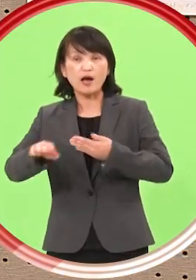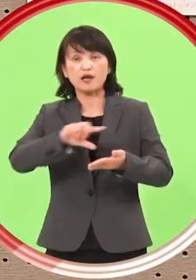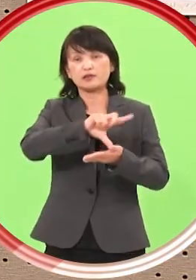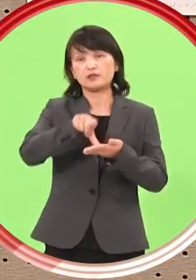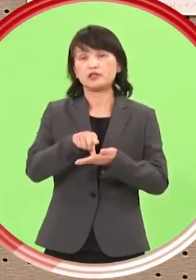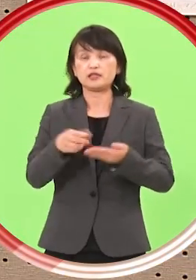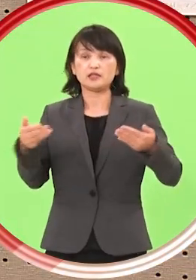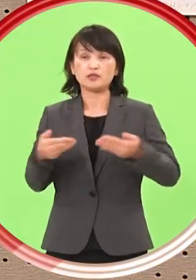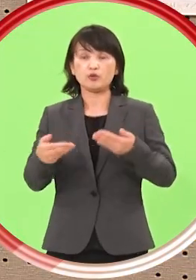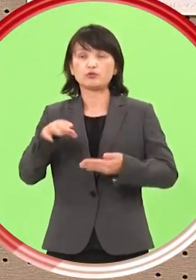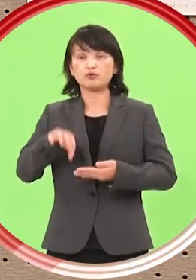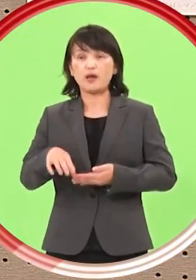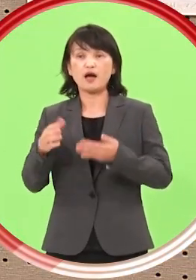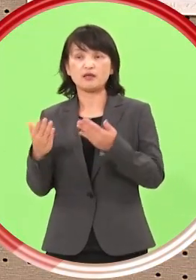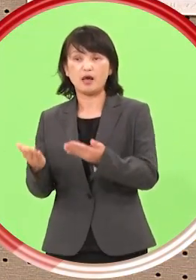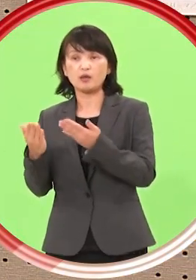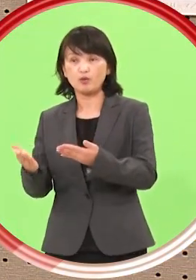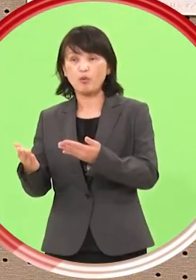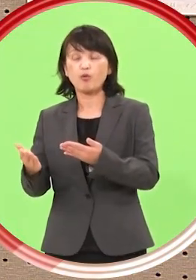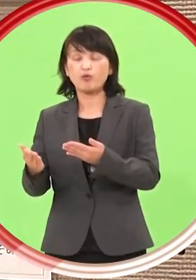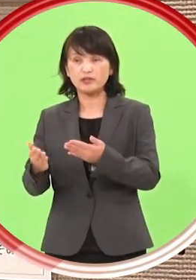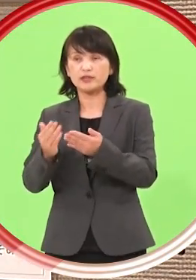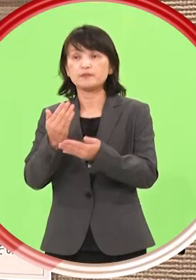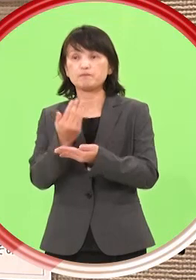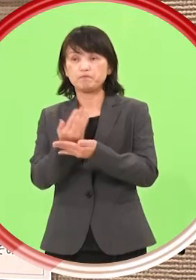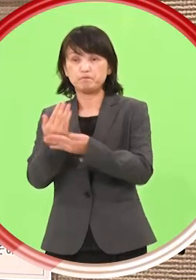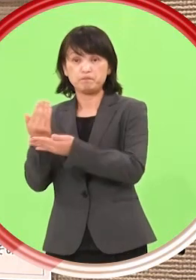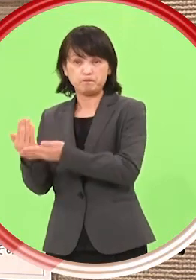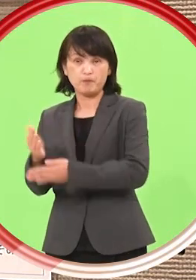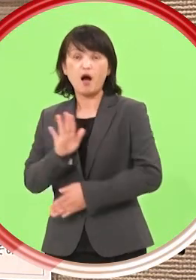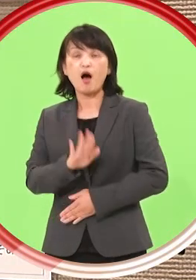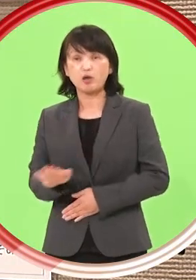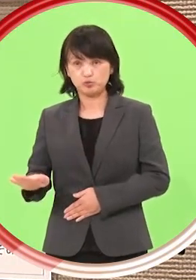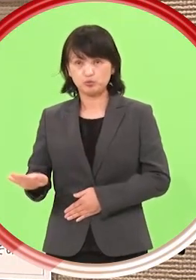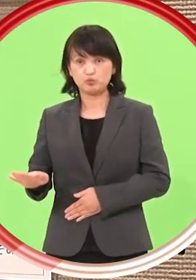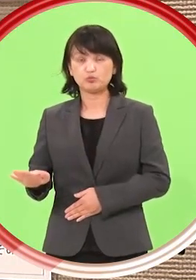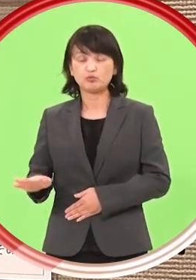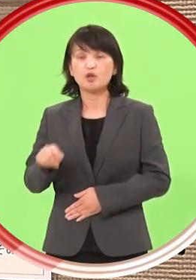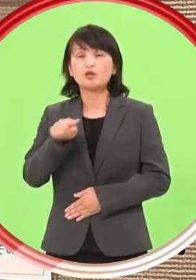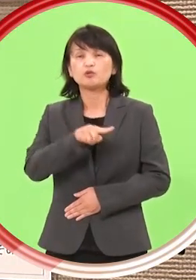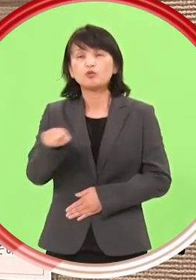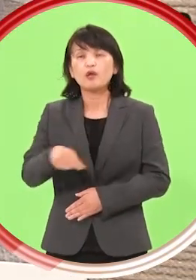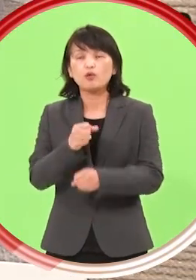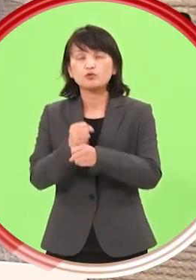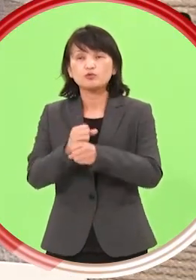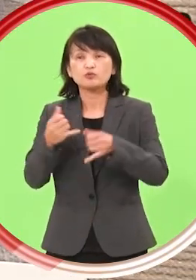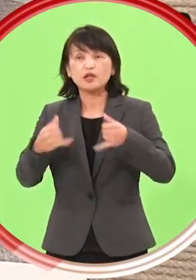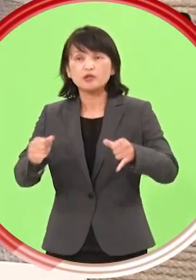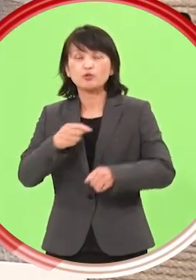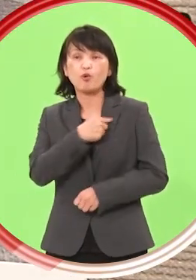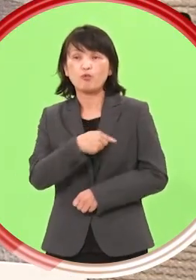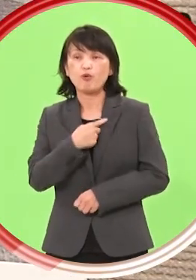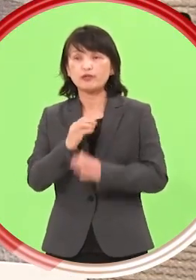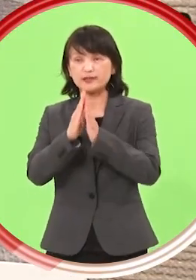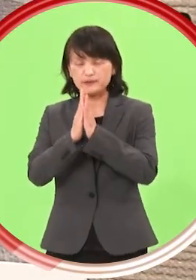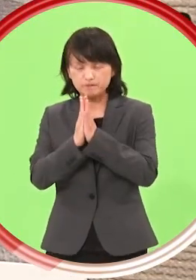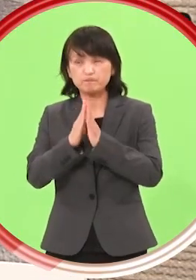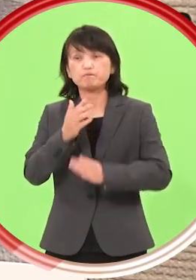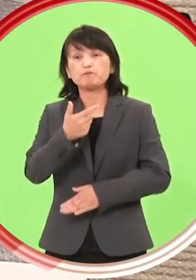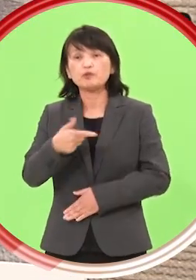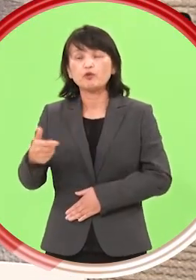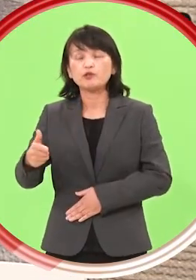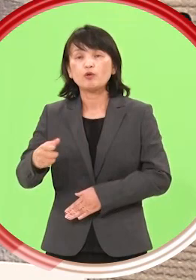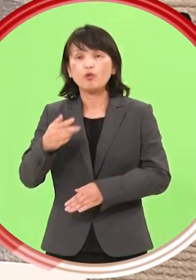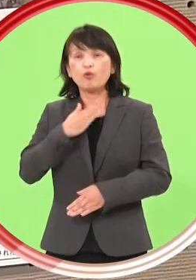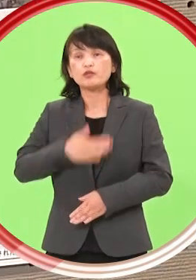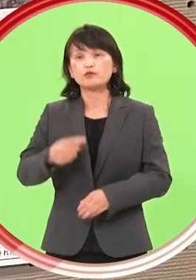め、地域、職場、学校関係者が建立した慰霊碑にはどのような思いや祈りを込めて建て